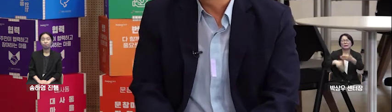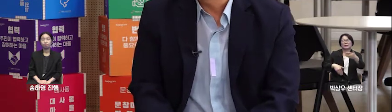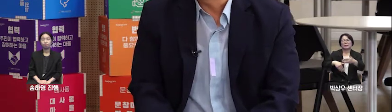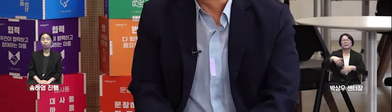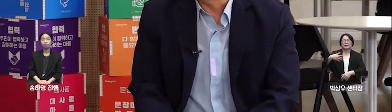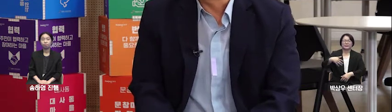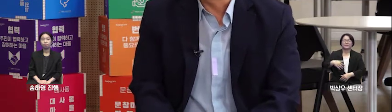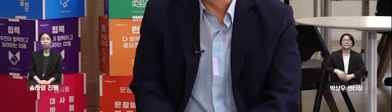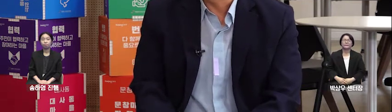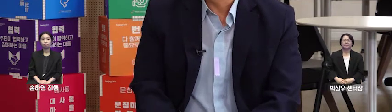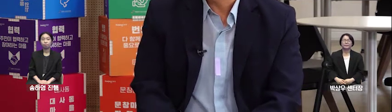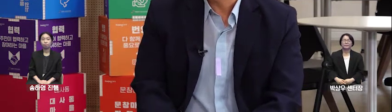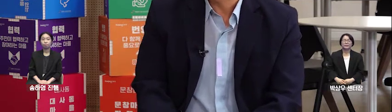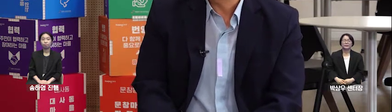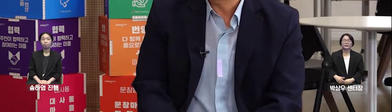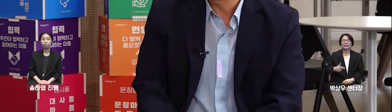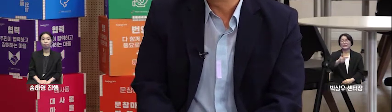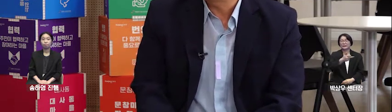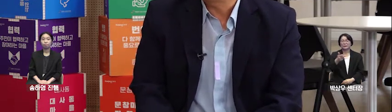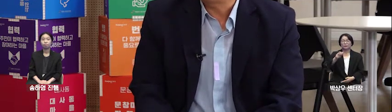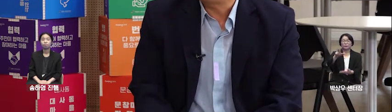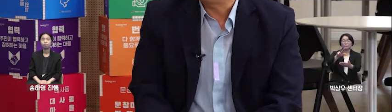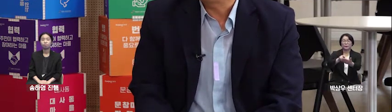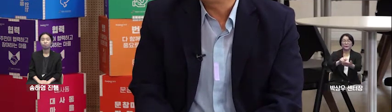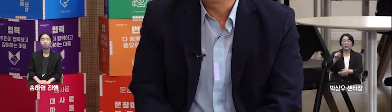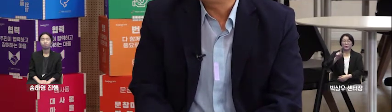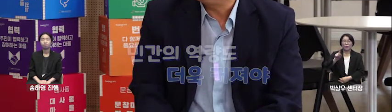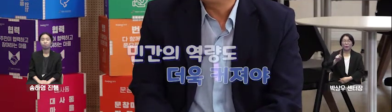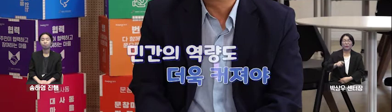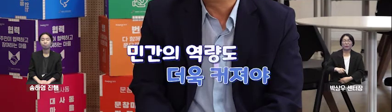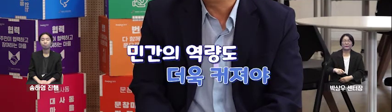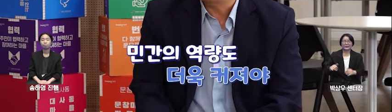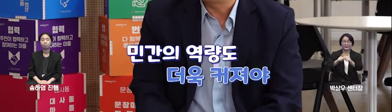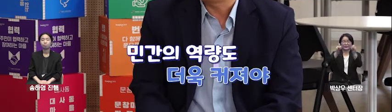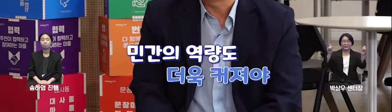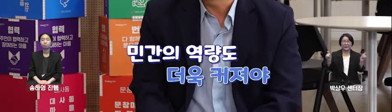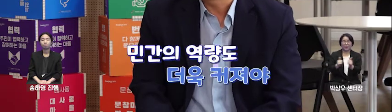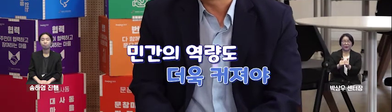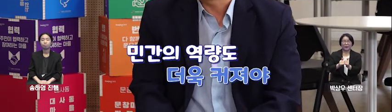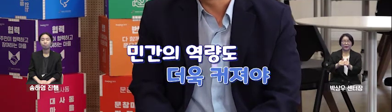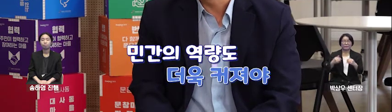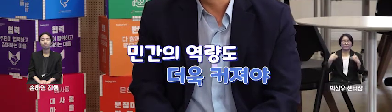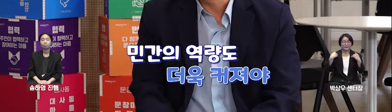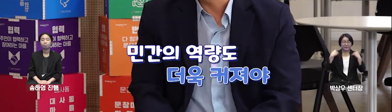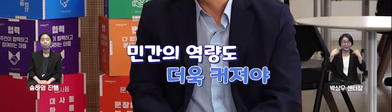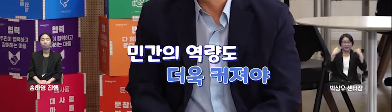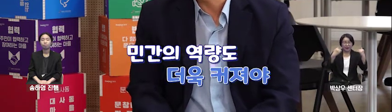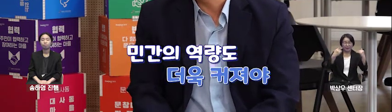이제 사회가 성숙되어지는 것만큼 민간의 역량도 더